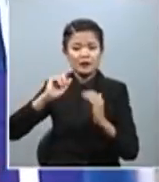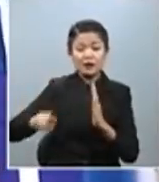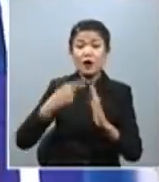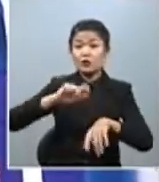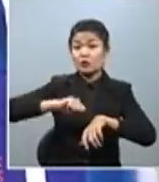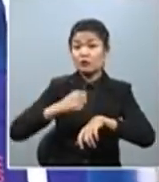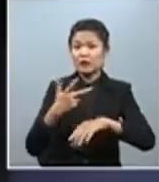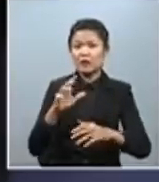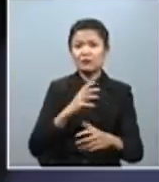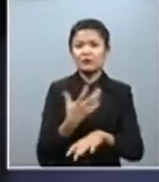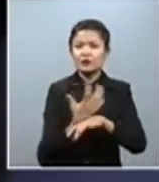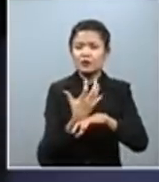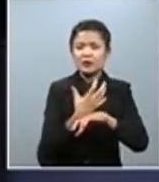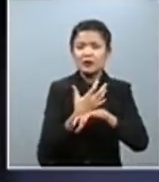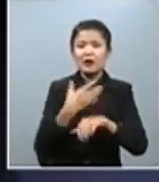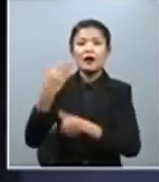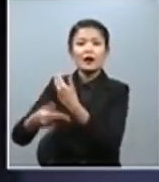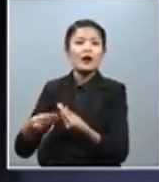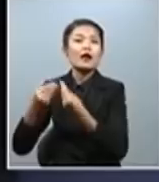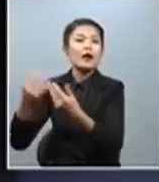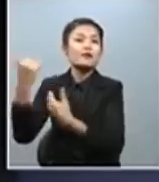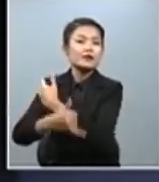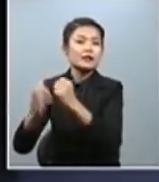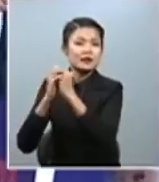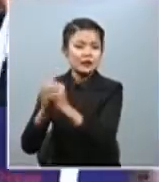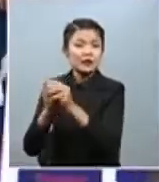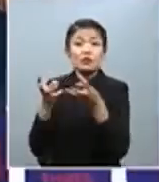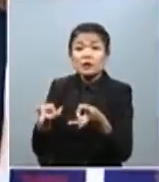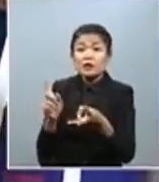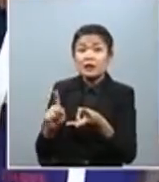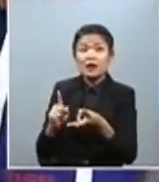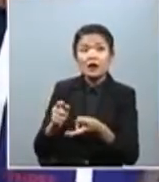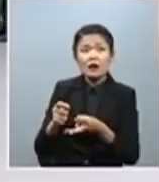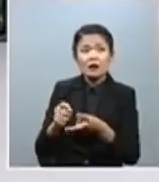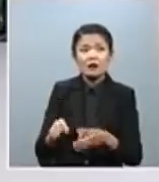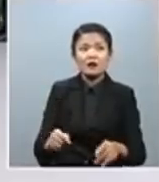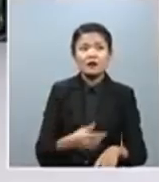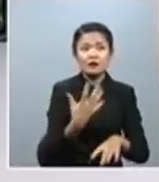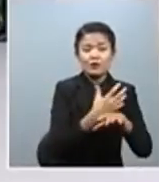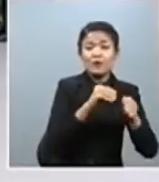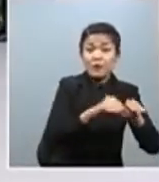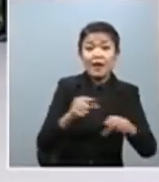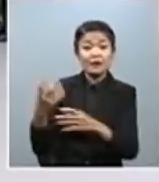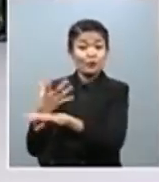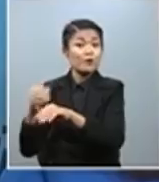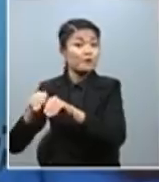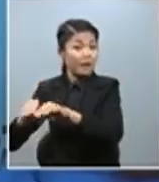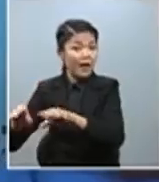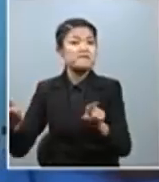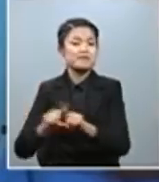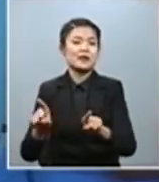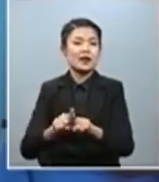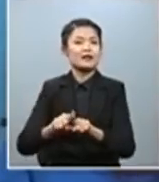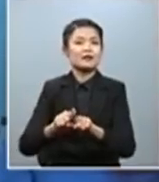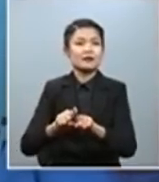3ได้ขายลิขสิทธิ์ไปยังประเทศจีนในรูปแบบที่ออกอากาศวันเดียวกันทั้ง2ประเทศเลยนะคะโดยครั้งนี้นะมีบริษัท